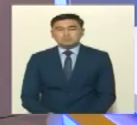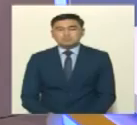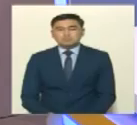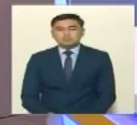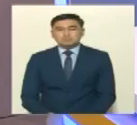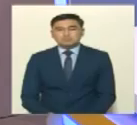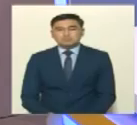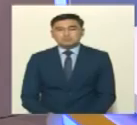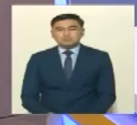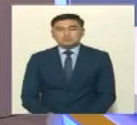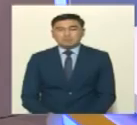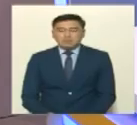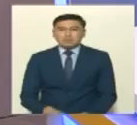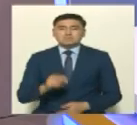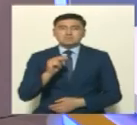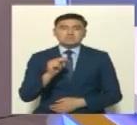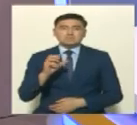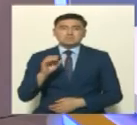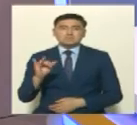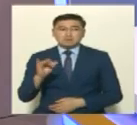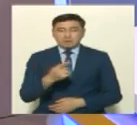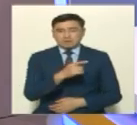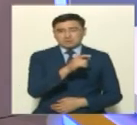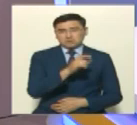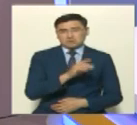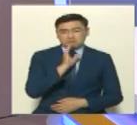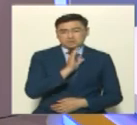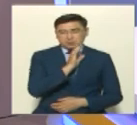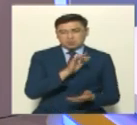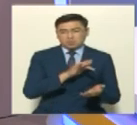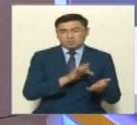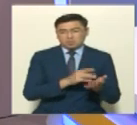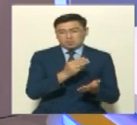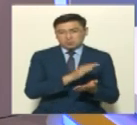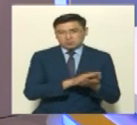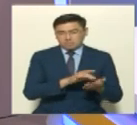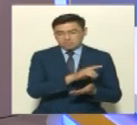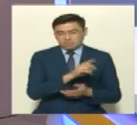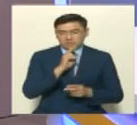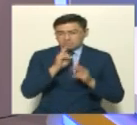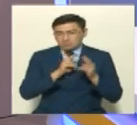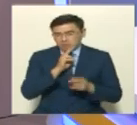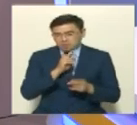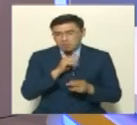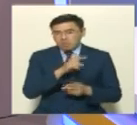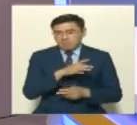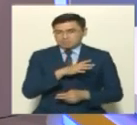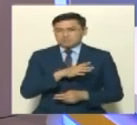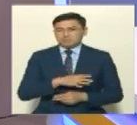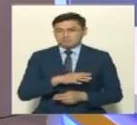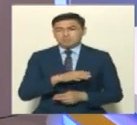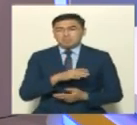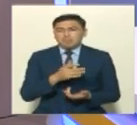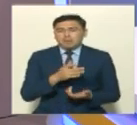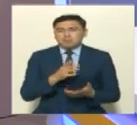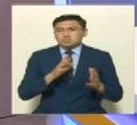На действия частного судебного исполнителя пожаловалась жительница Актау. В редакцию нашего телеканала женщине пришлось обратиться из-за